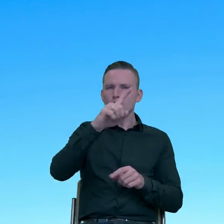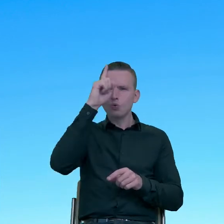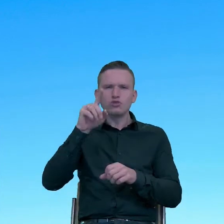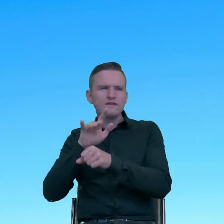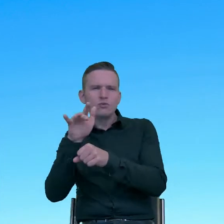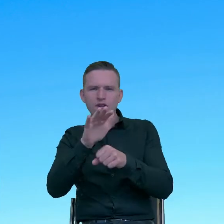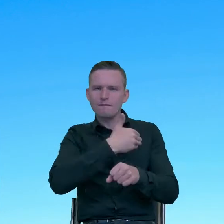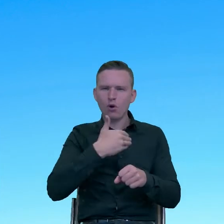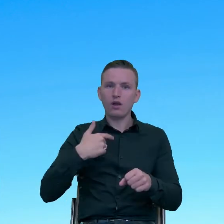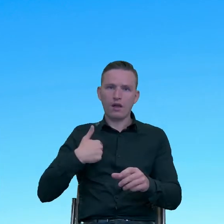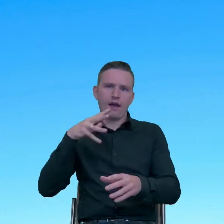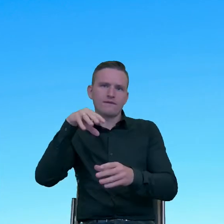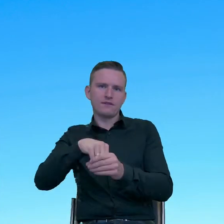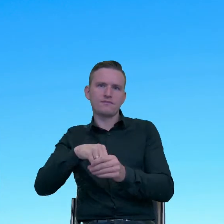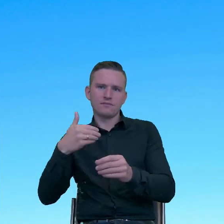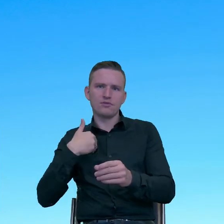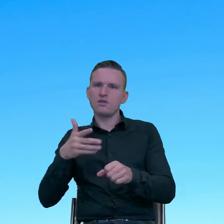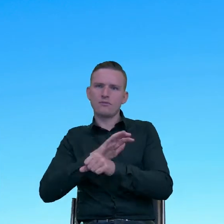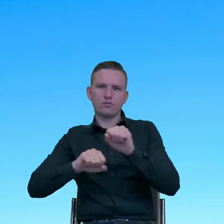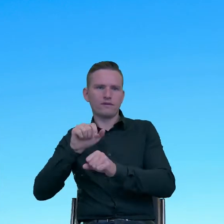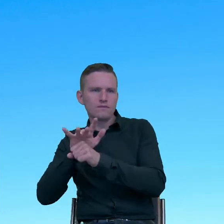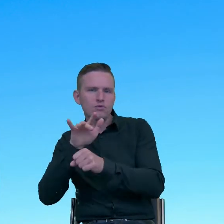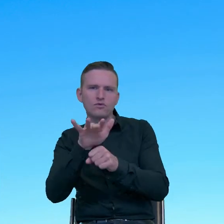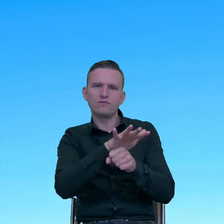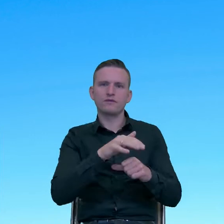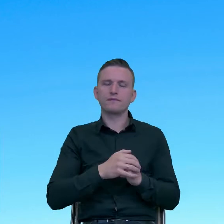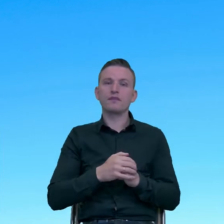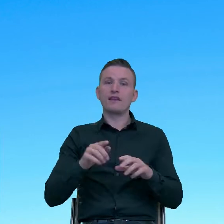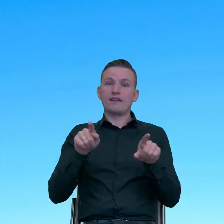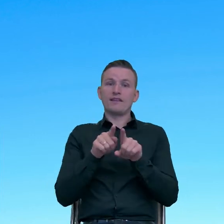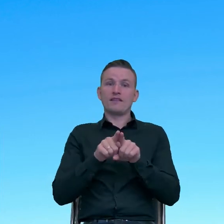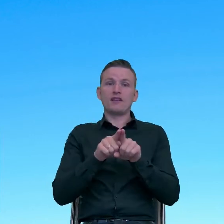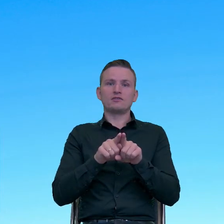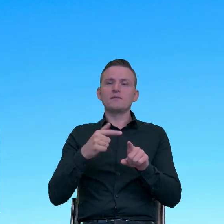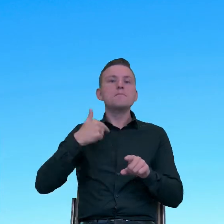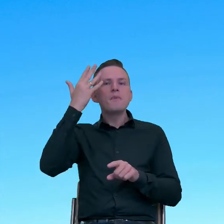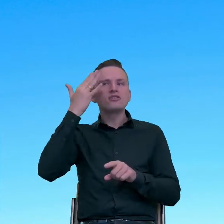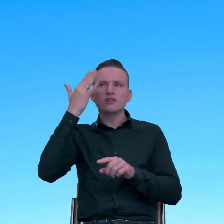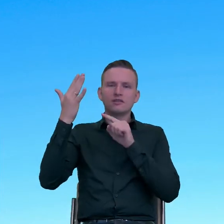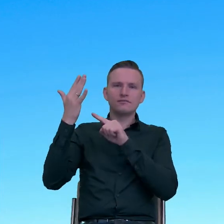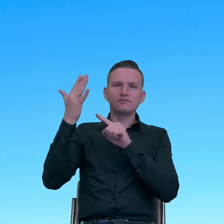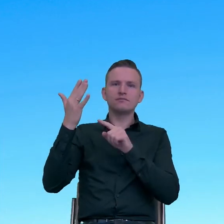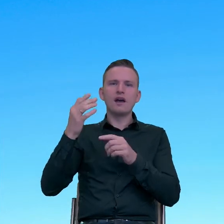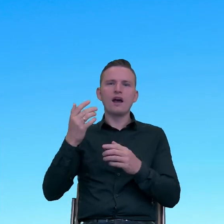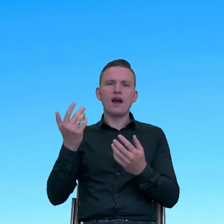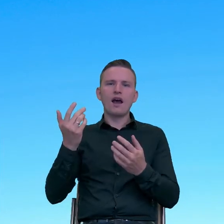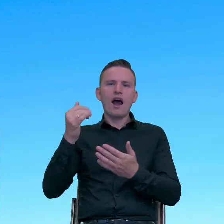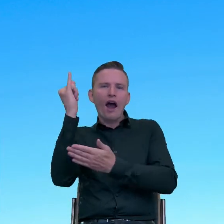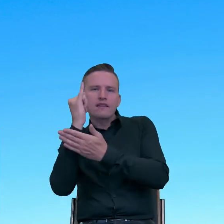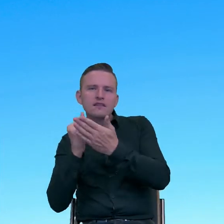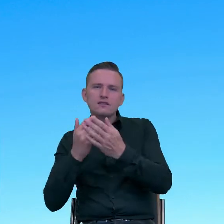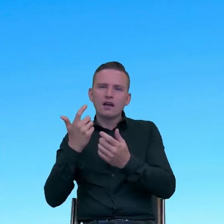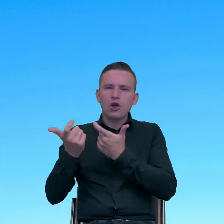niepełnosprawnością. W 2018 roku udało mi się zrealizować to na marzenie największe, jak dotychczas artystyczne, czyli marzenie o tym,